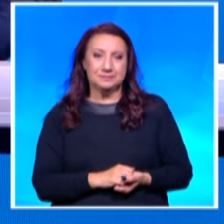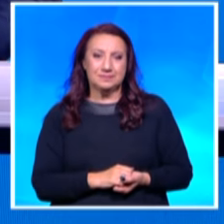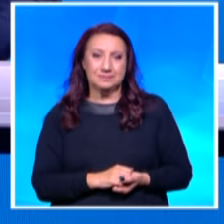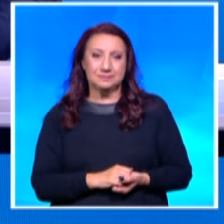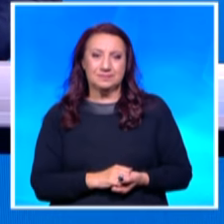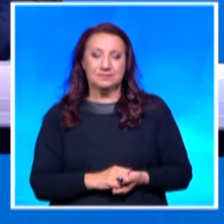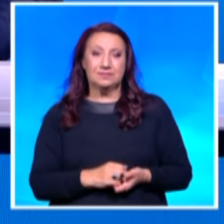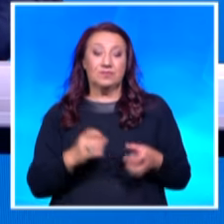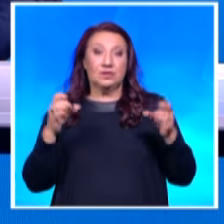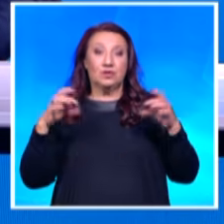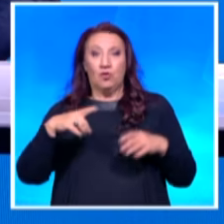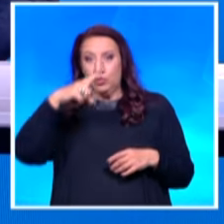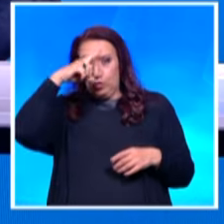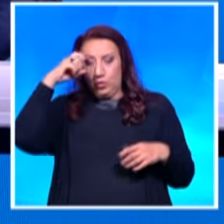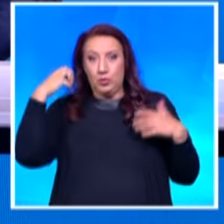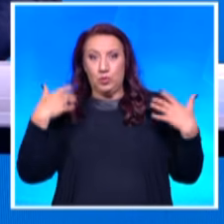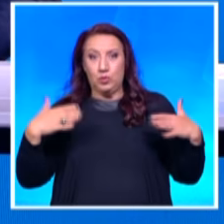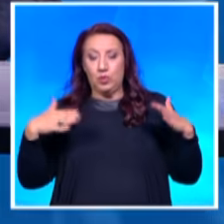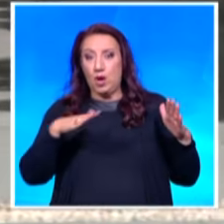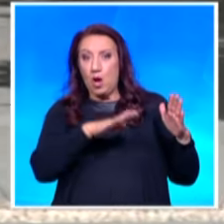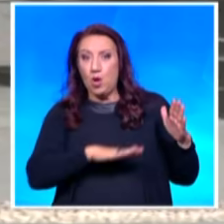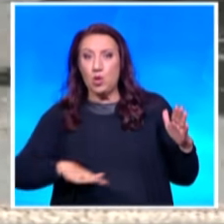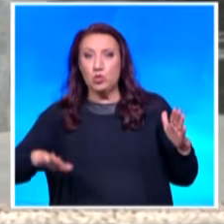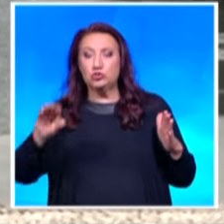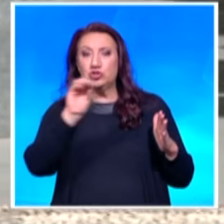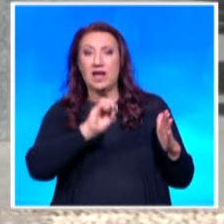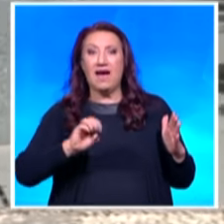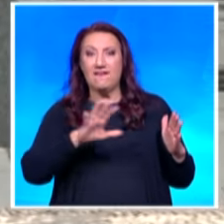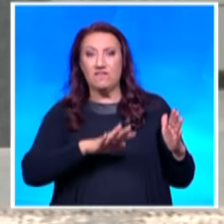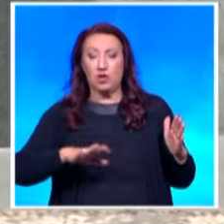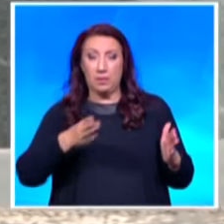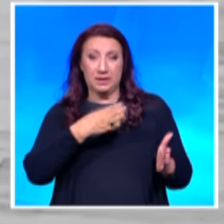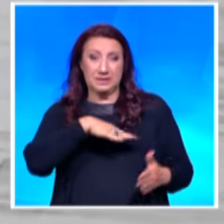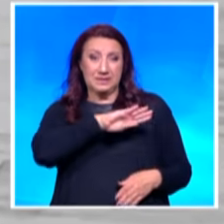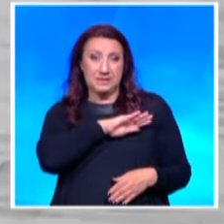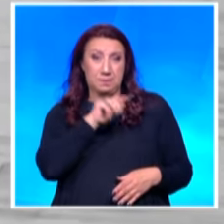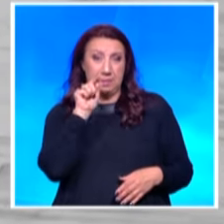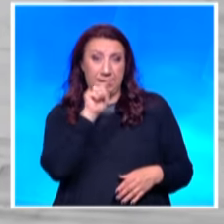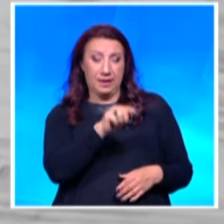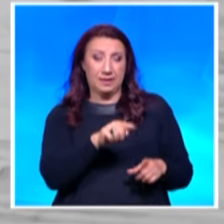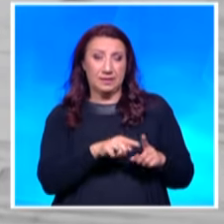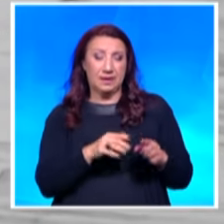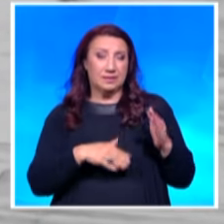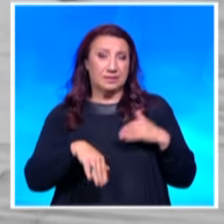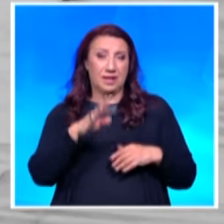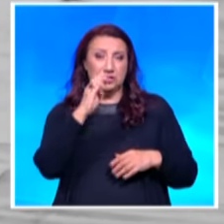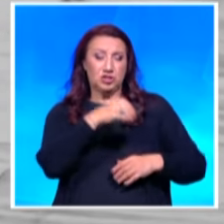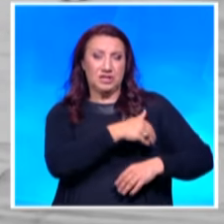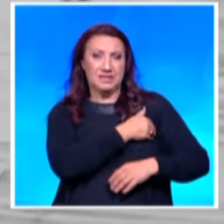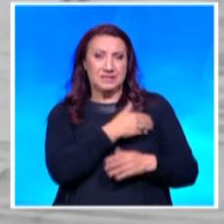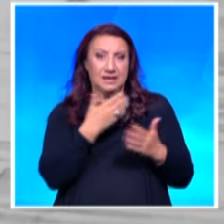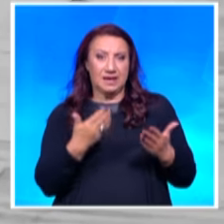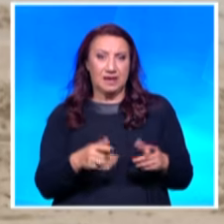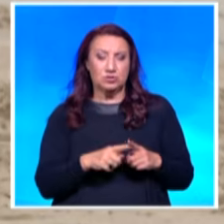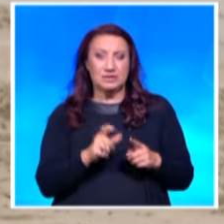Нова гореща вълна и в Южна Европа. В Испания метеоролозите очакват термометрите да отчетат над 40 градуса по Целзий.